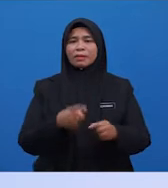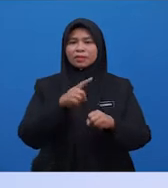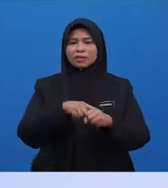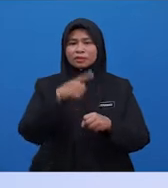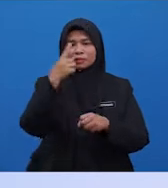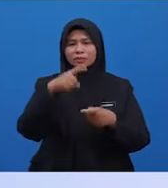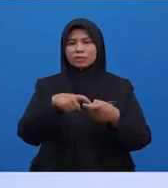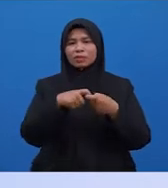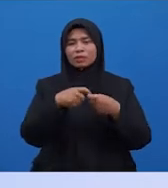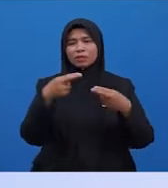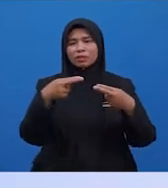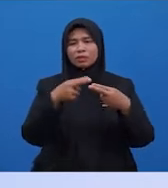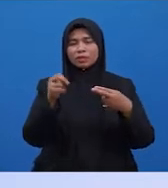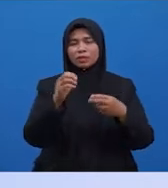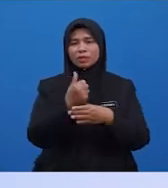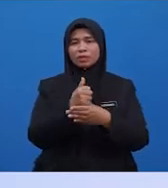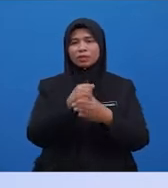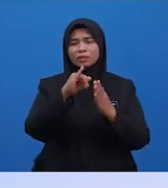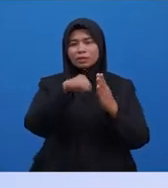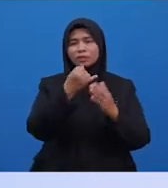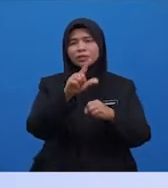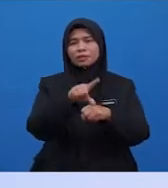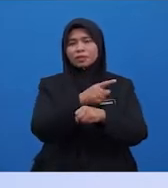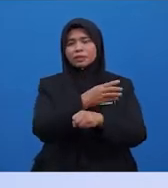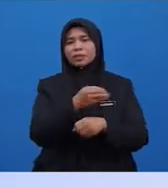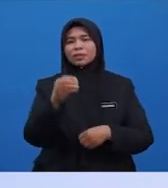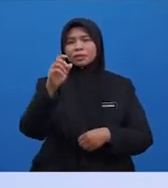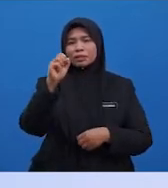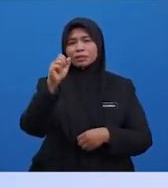untuk mengeratkan hubungan antara jurulatih dan atlet.